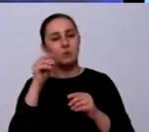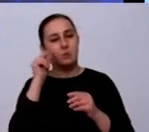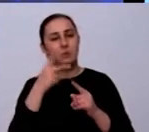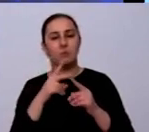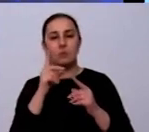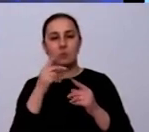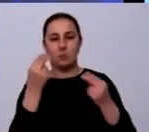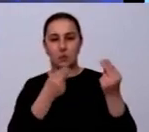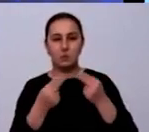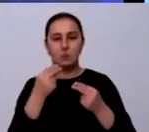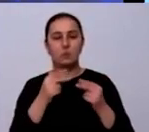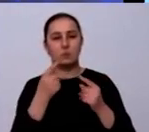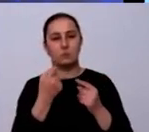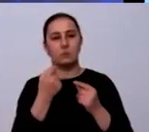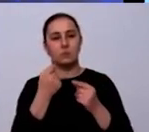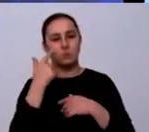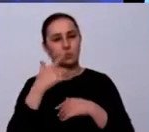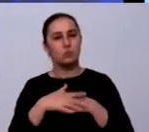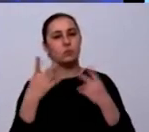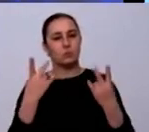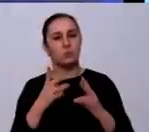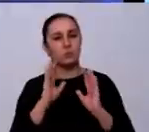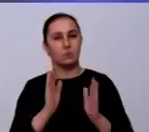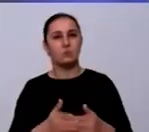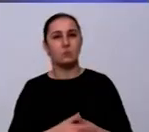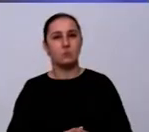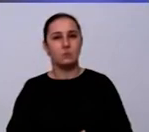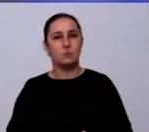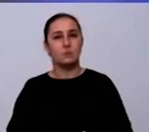rassomlik jihatidan ham ozgina tushunchangiz bo'lishi kerak.